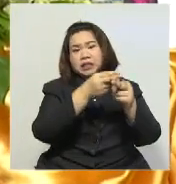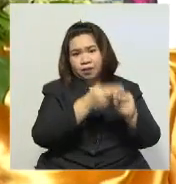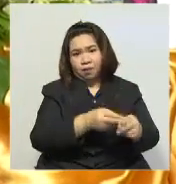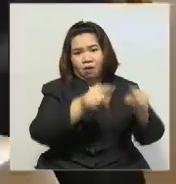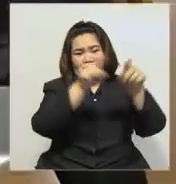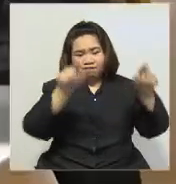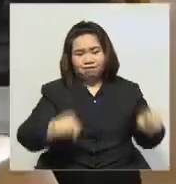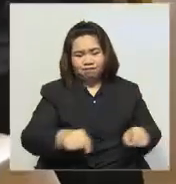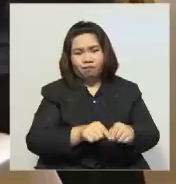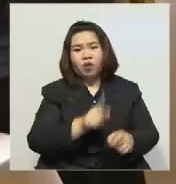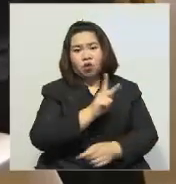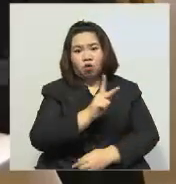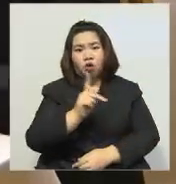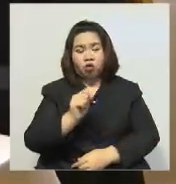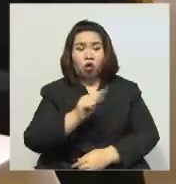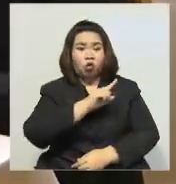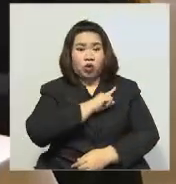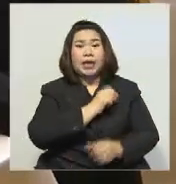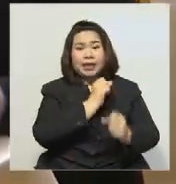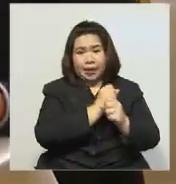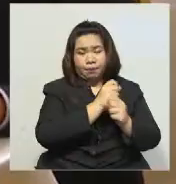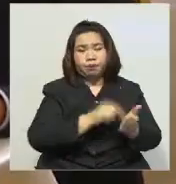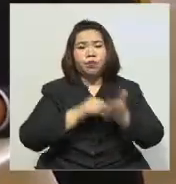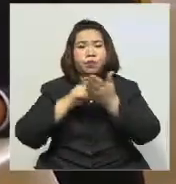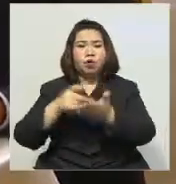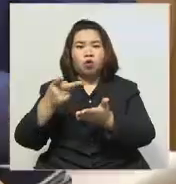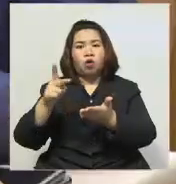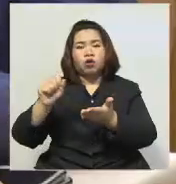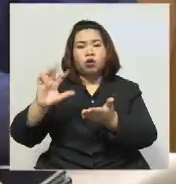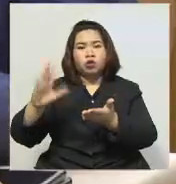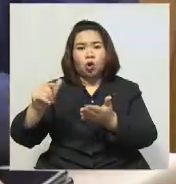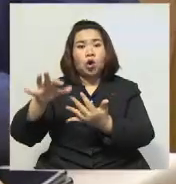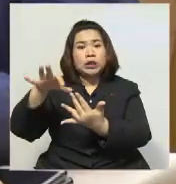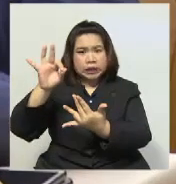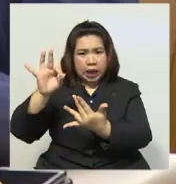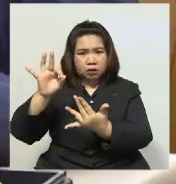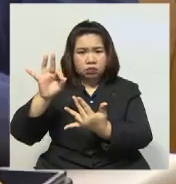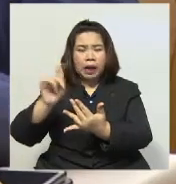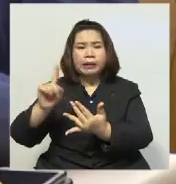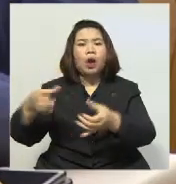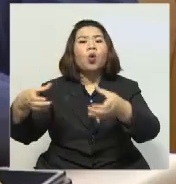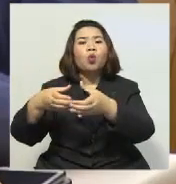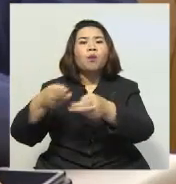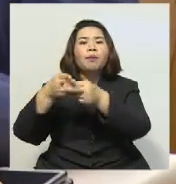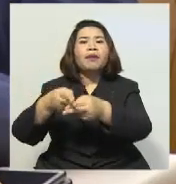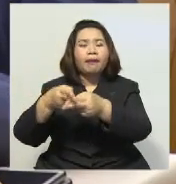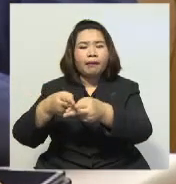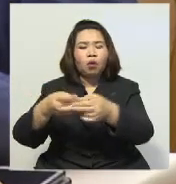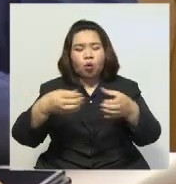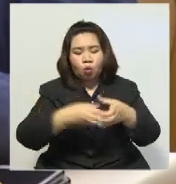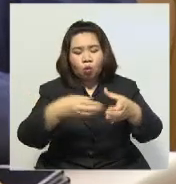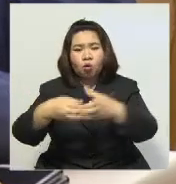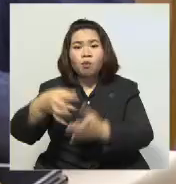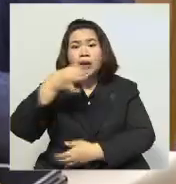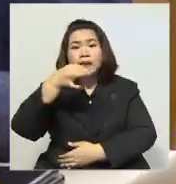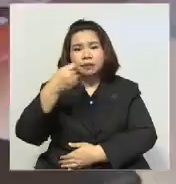การโดยกกต.เป็นผู้ดำเนินการก่อนส่งให้คสช.พิจารณาคัดเลือกซึ่งจะเป็นการเลือกกันเองระหว่างผู้สมัครจาก10กลุ่มอ